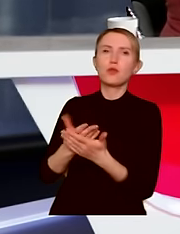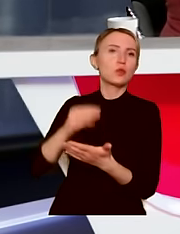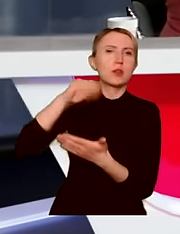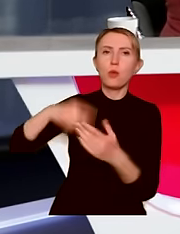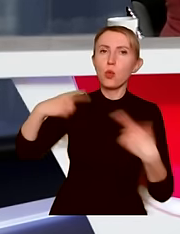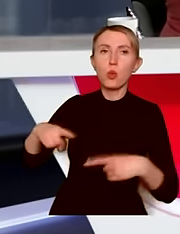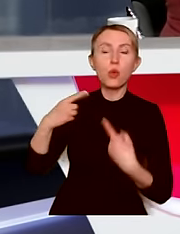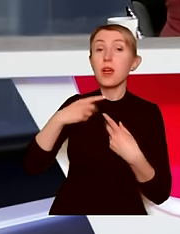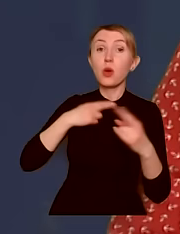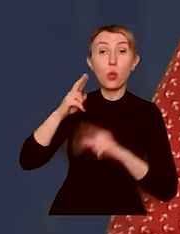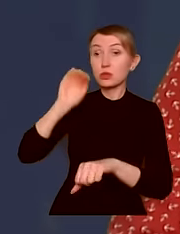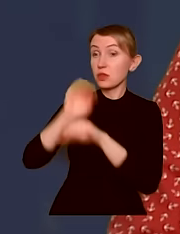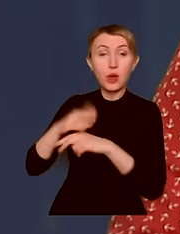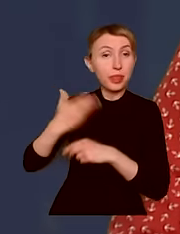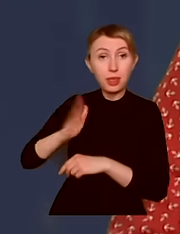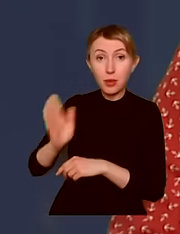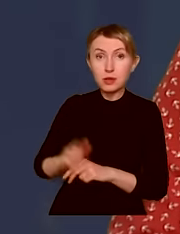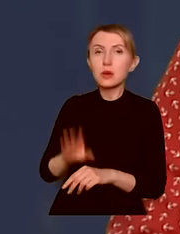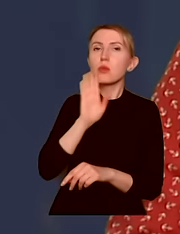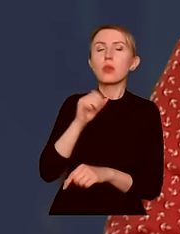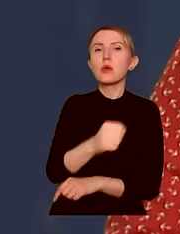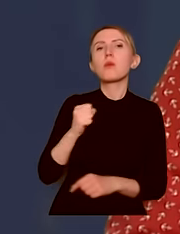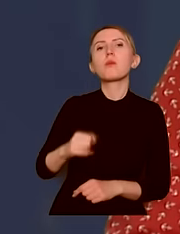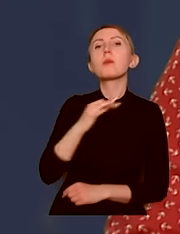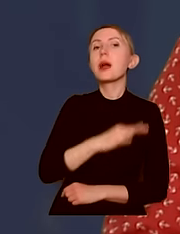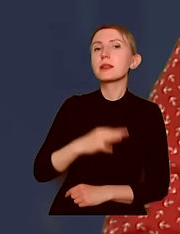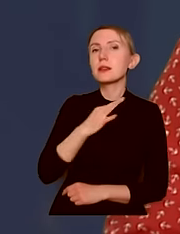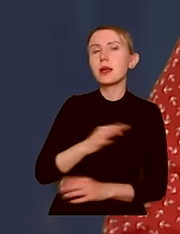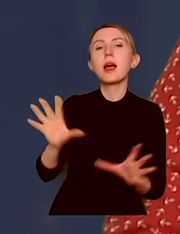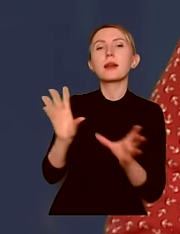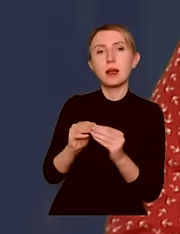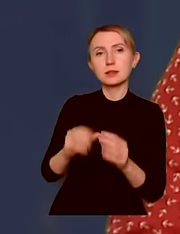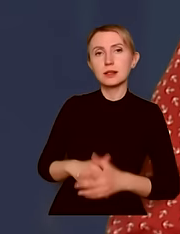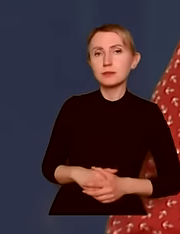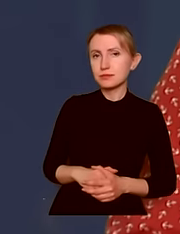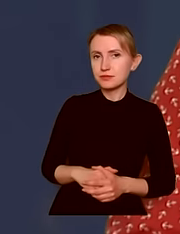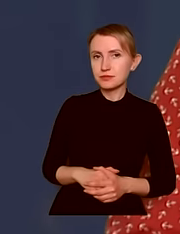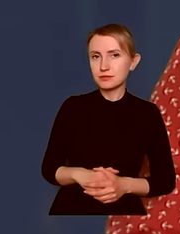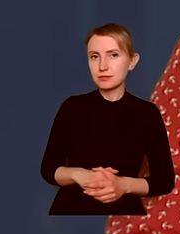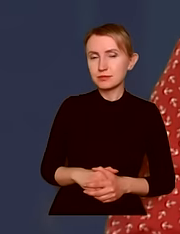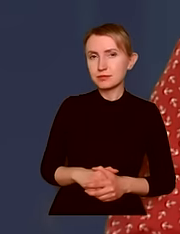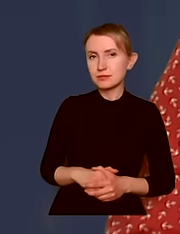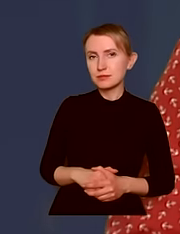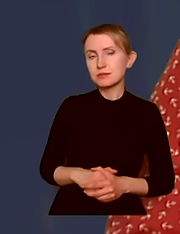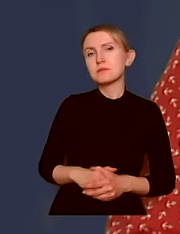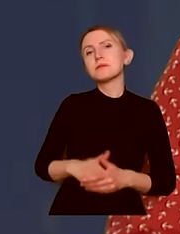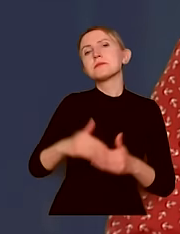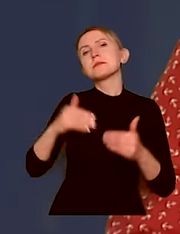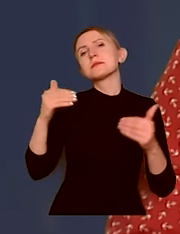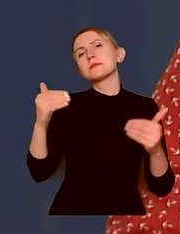tym odwołaniem, podobnie jak posłowie, posłanki Partii Razem. Można mieć wiele obiekcji